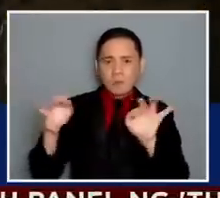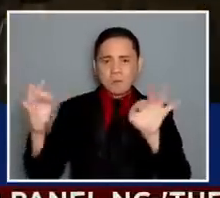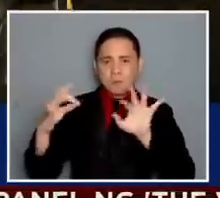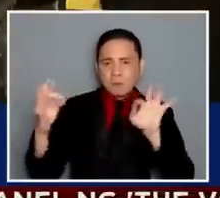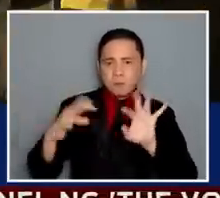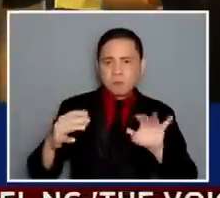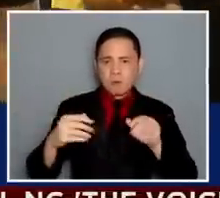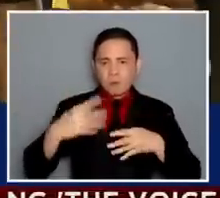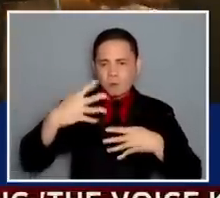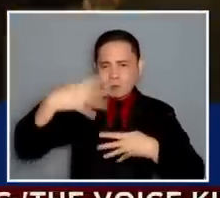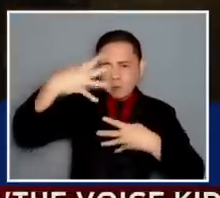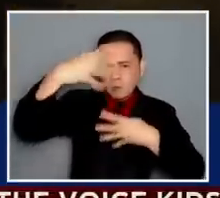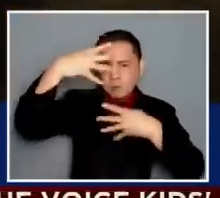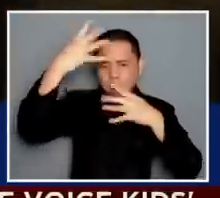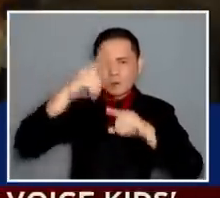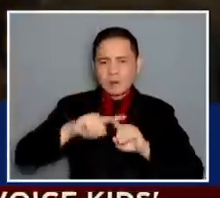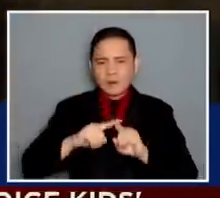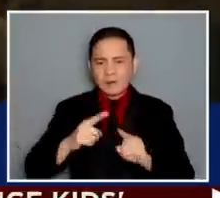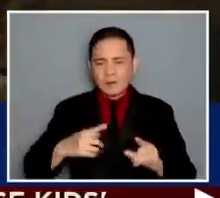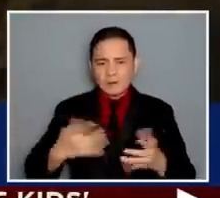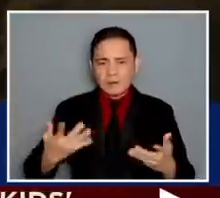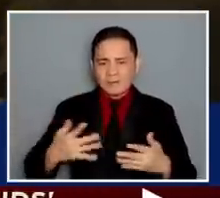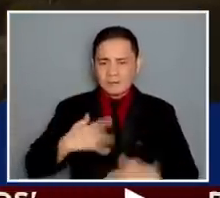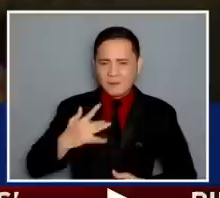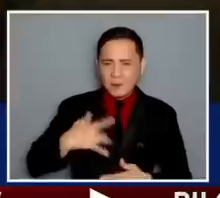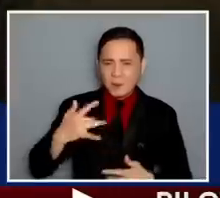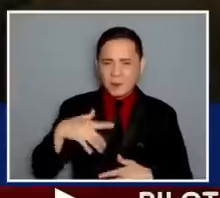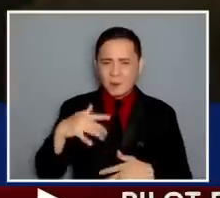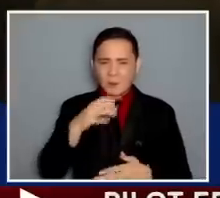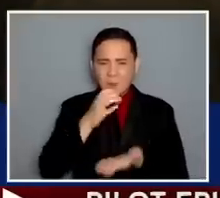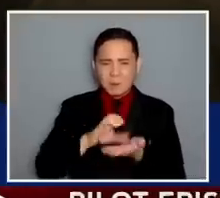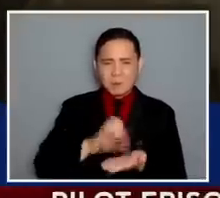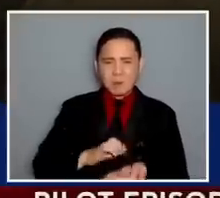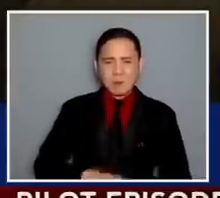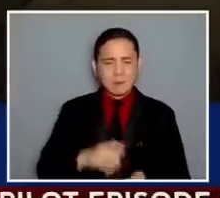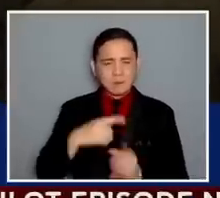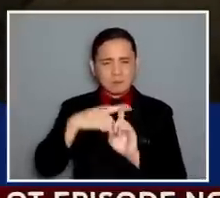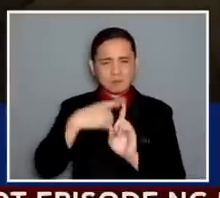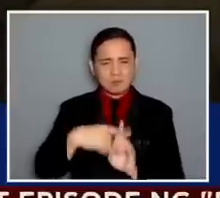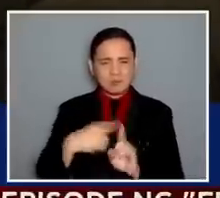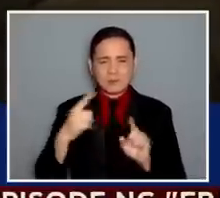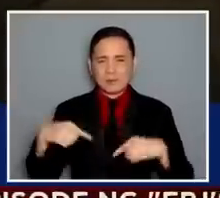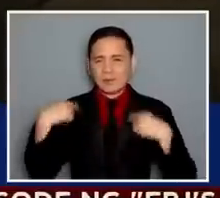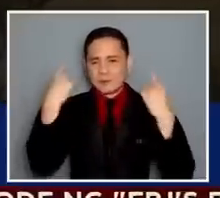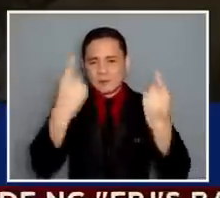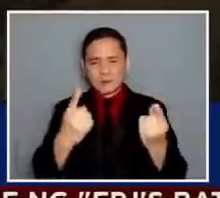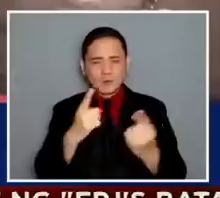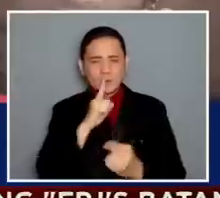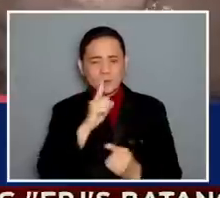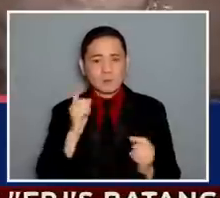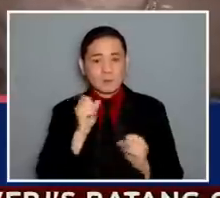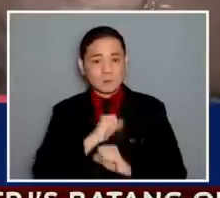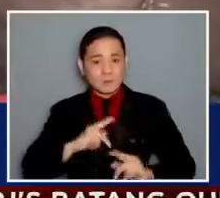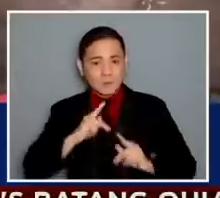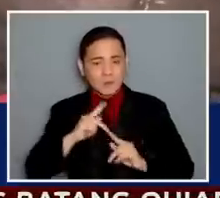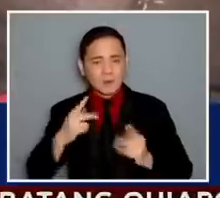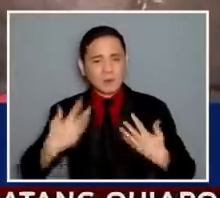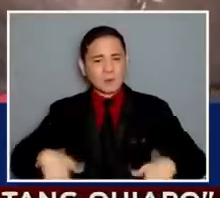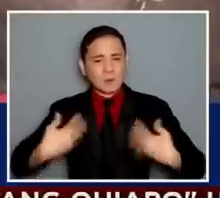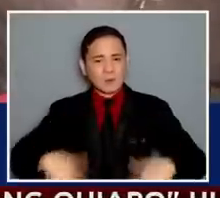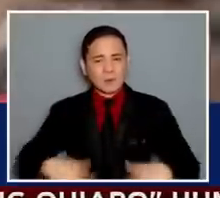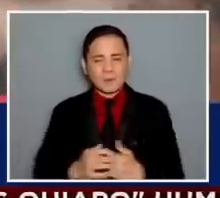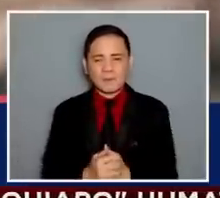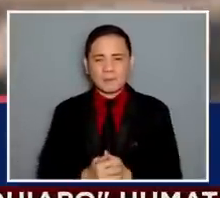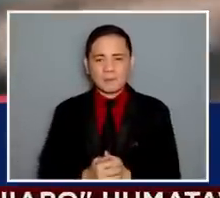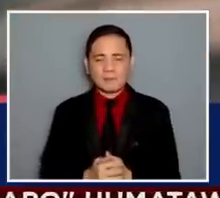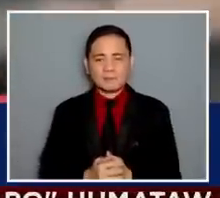nila every gap. So masaya, masarap sa feeling na yun nga, hanggang ngayon, yung may nakaka-appreciate pa pala. Malaki ang utang na